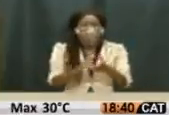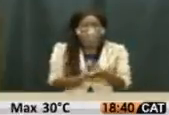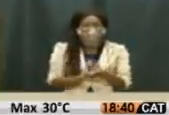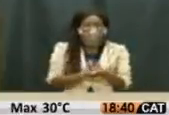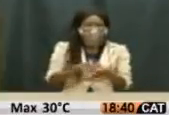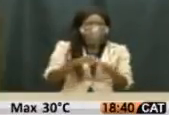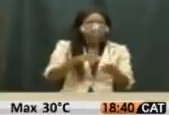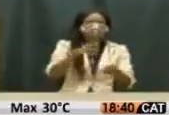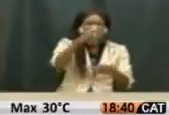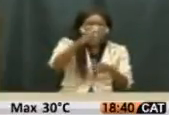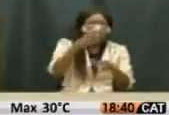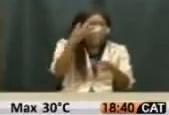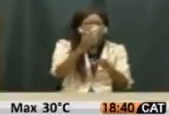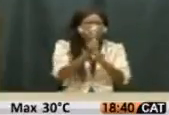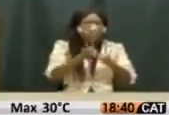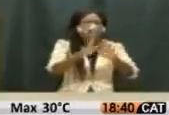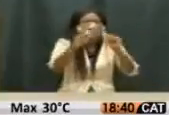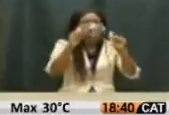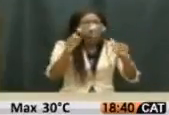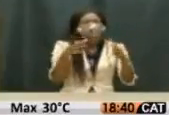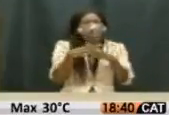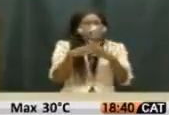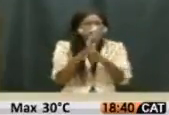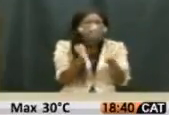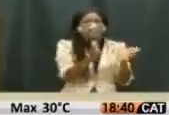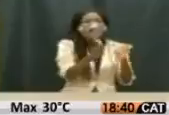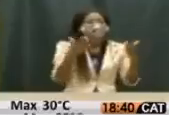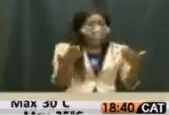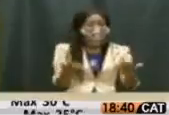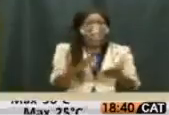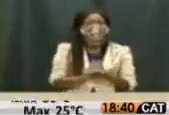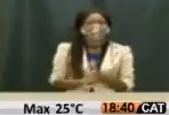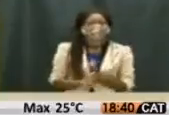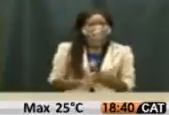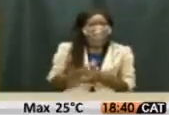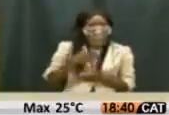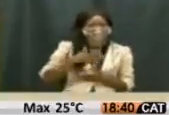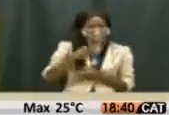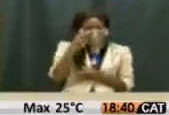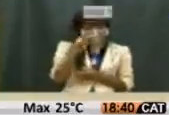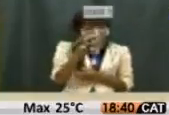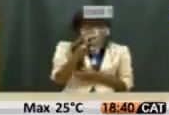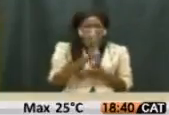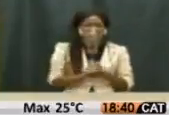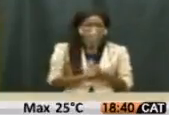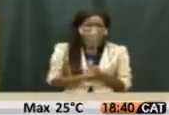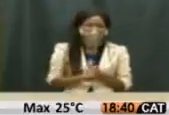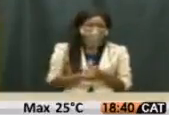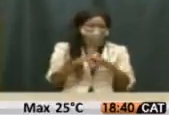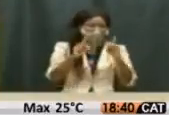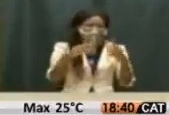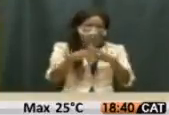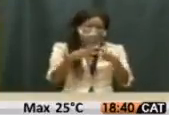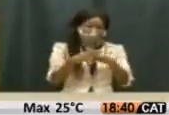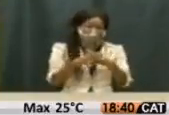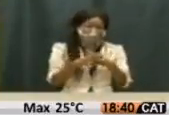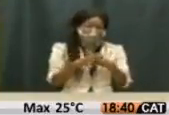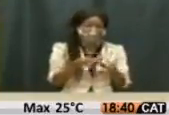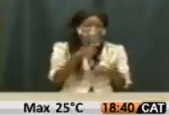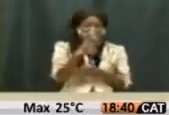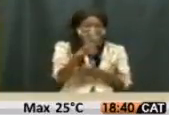kuti madera mambiri anthu ndithu mwachisanzo nkhani yo kuvala ma mask